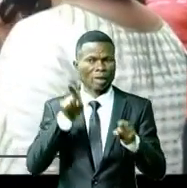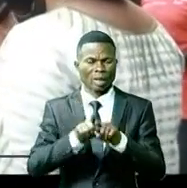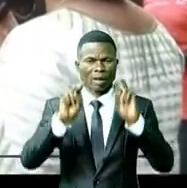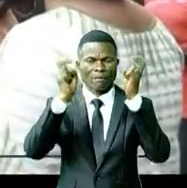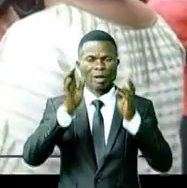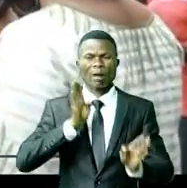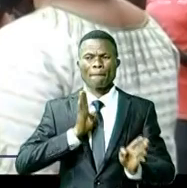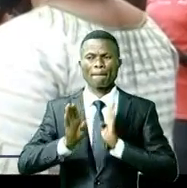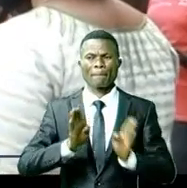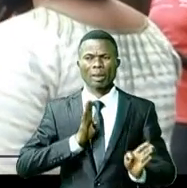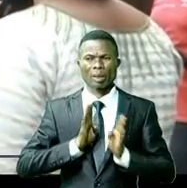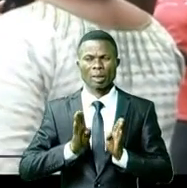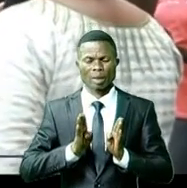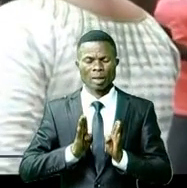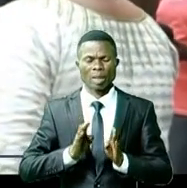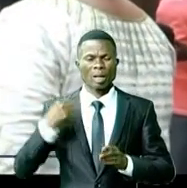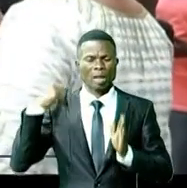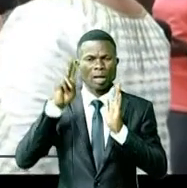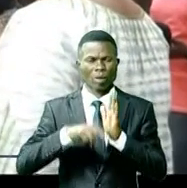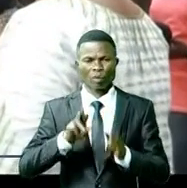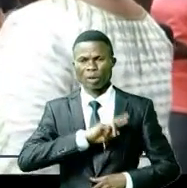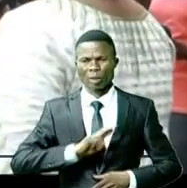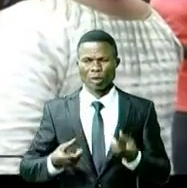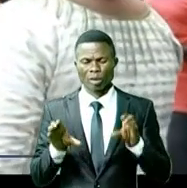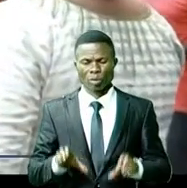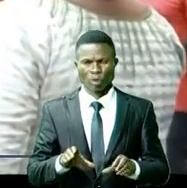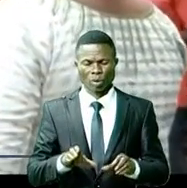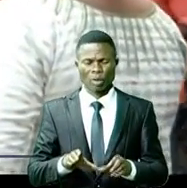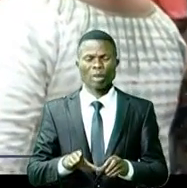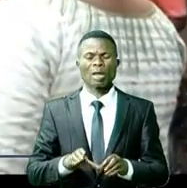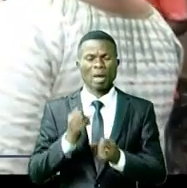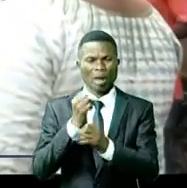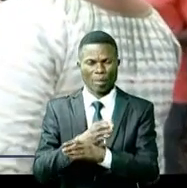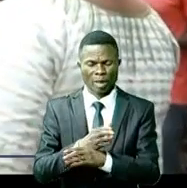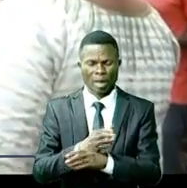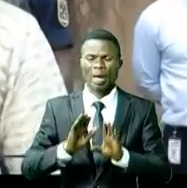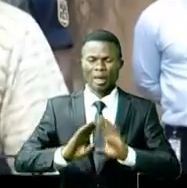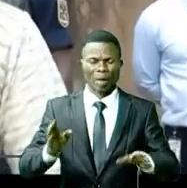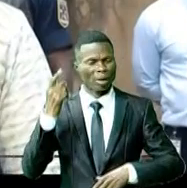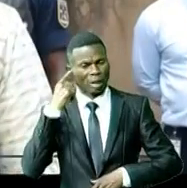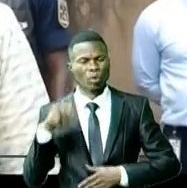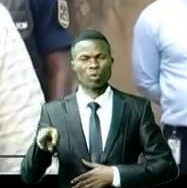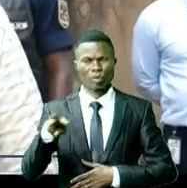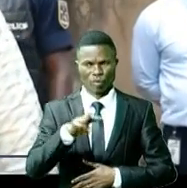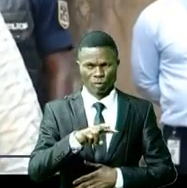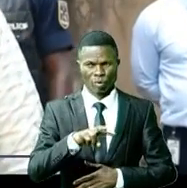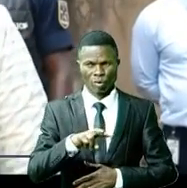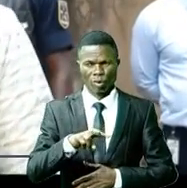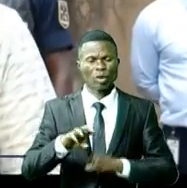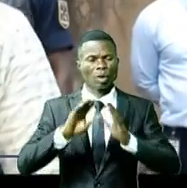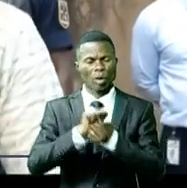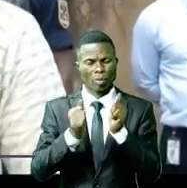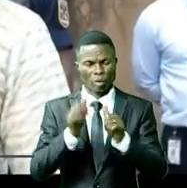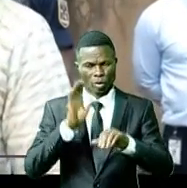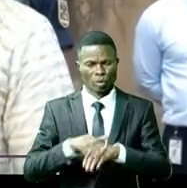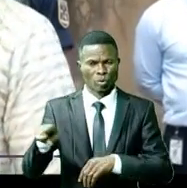Beni, que le gouvernement de la République est très près, très sensible et très attentif à tout ce